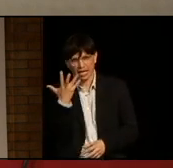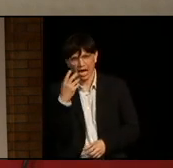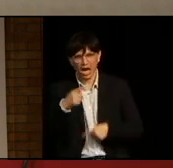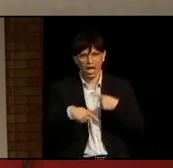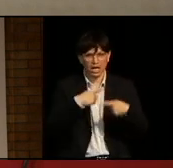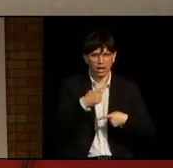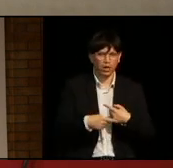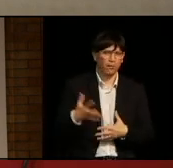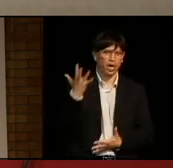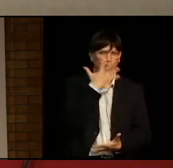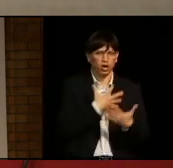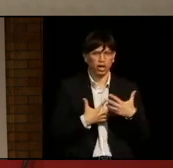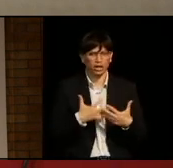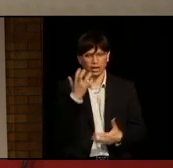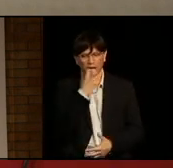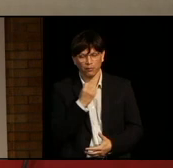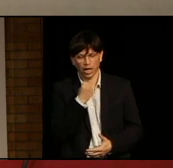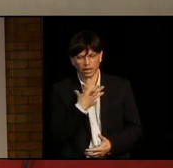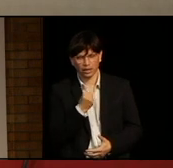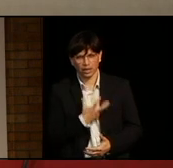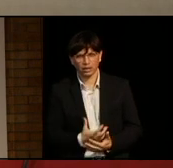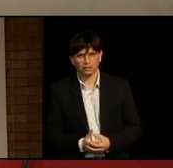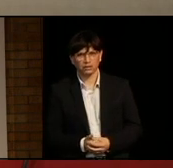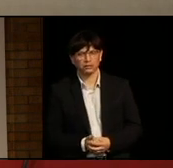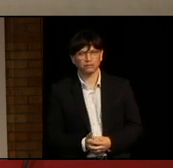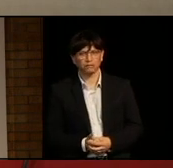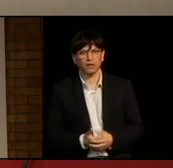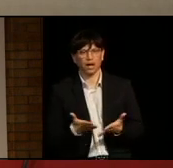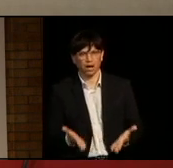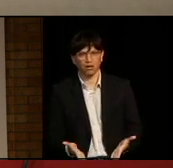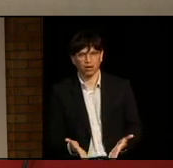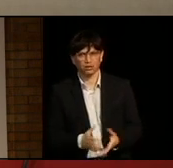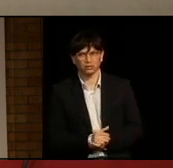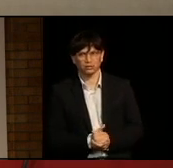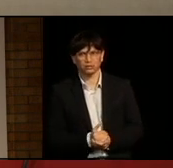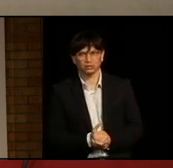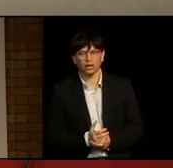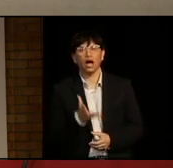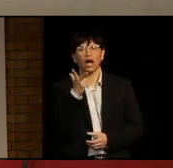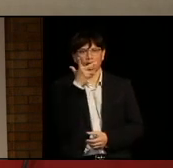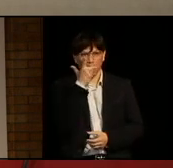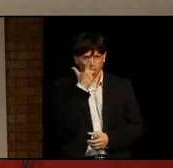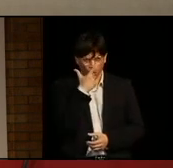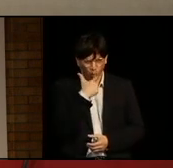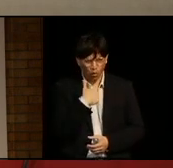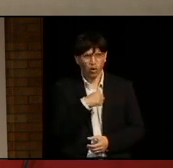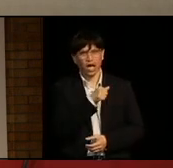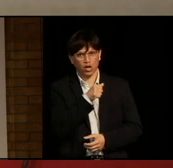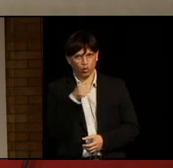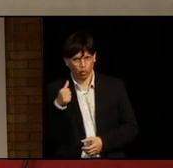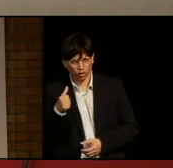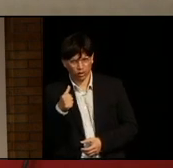cambiamenti climatici la la tedeum in particolare Allora vorrei utilizzare la parabola